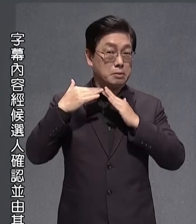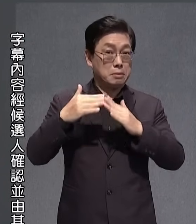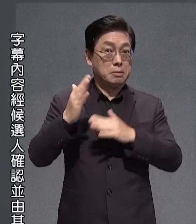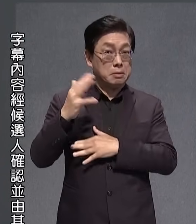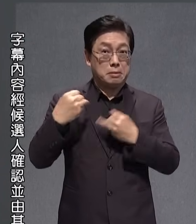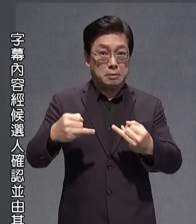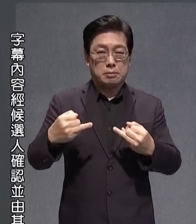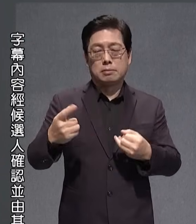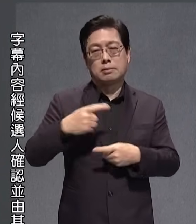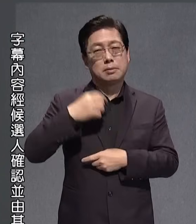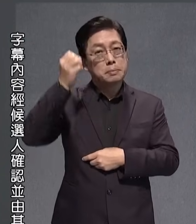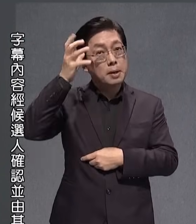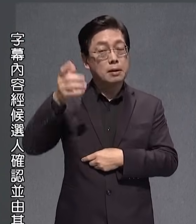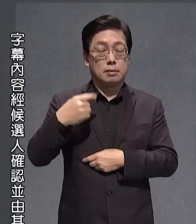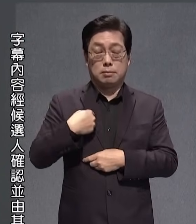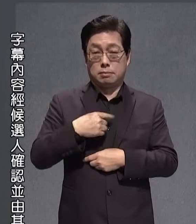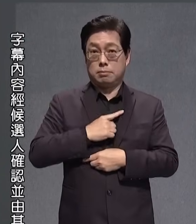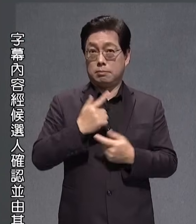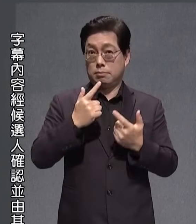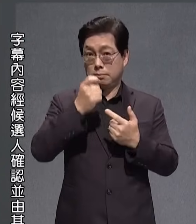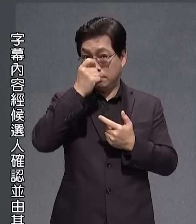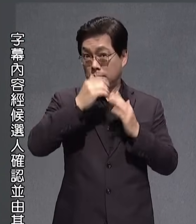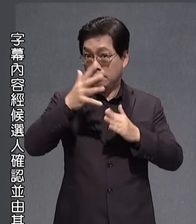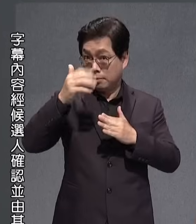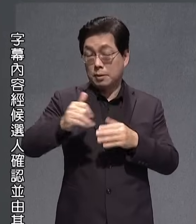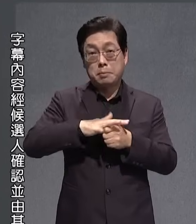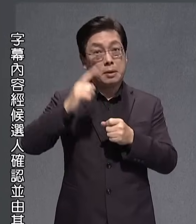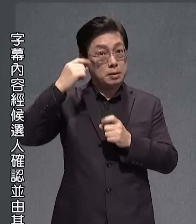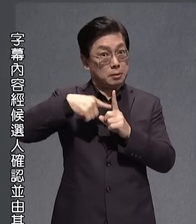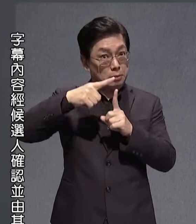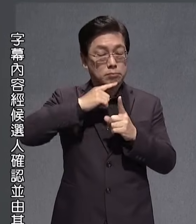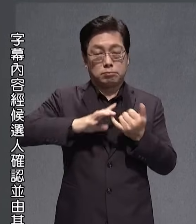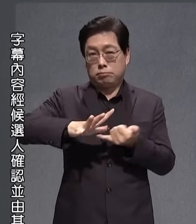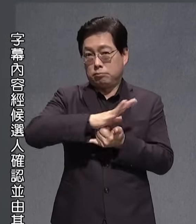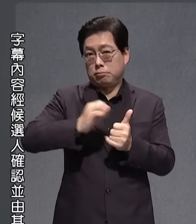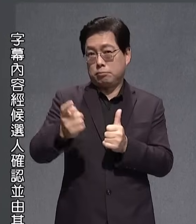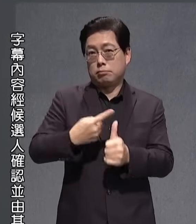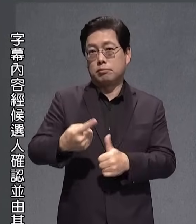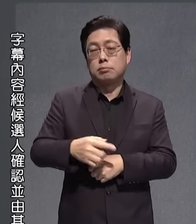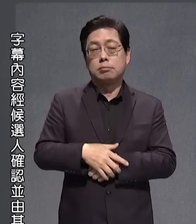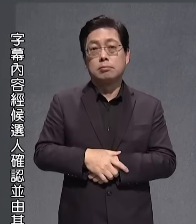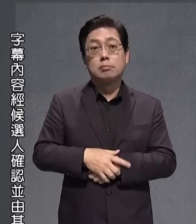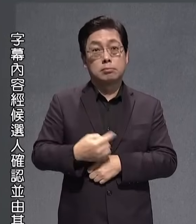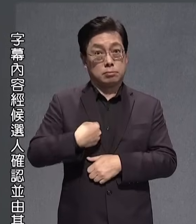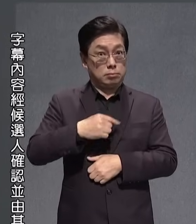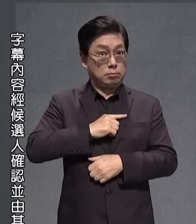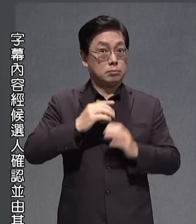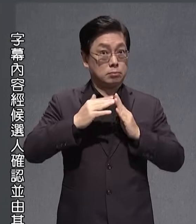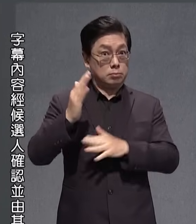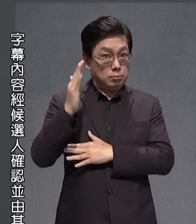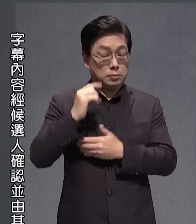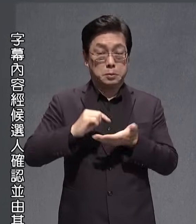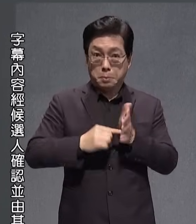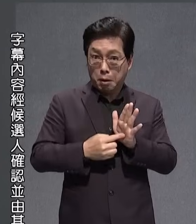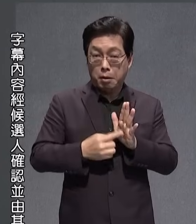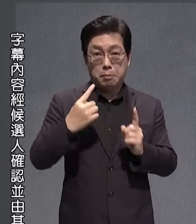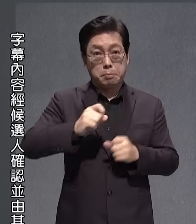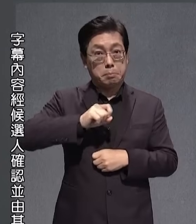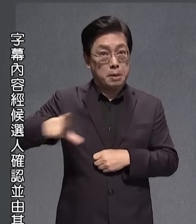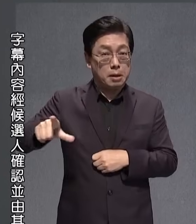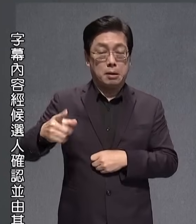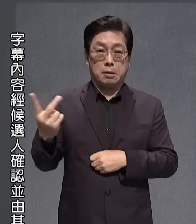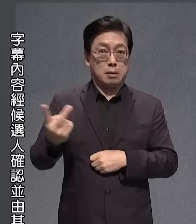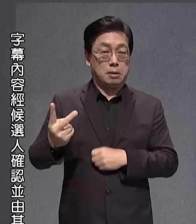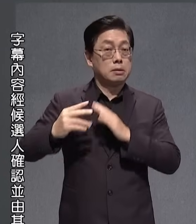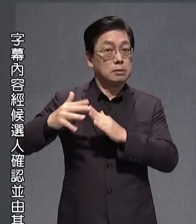注意到，我在台南市市长任内满意度一直都是全国第一名，我的市政。表现比2位其